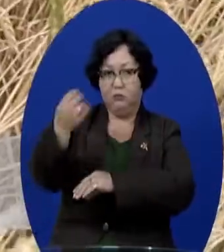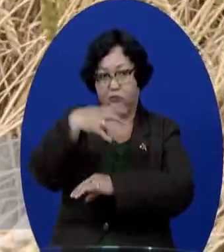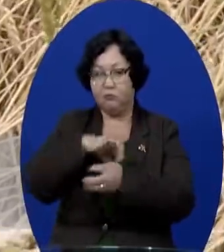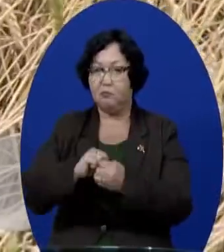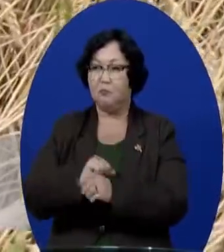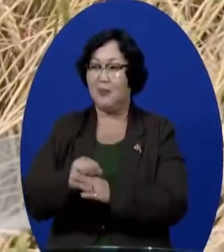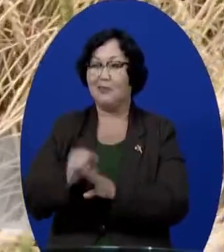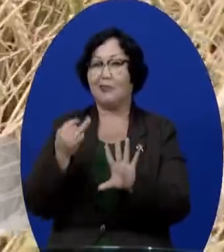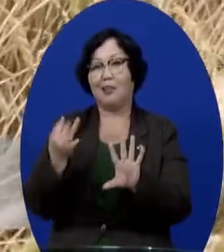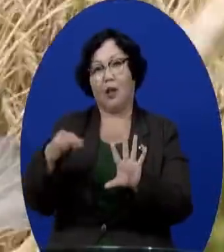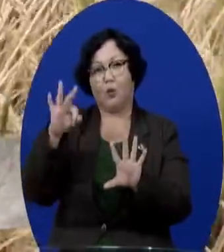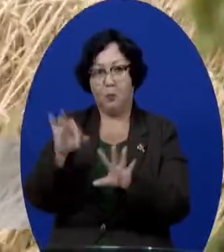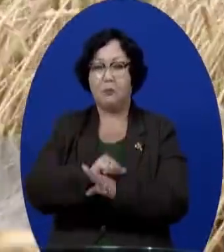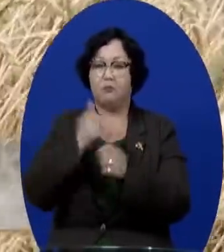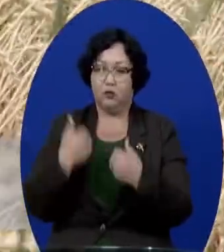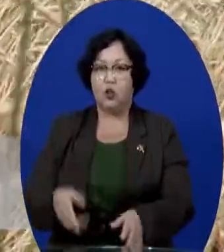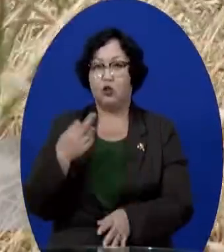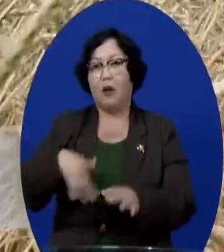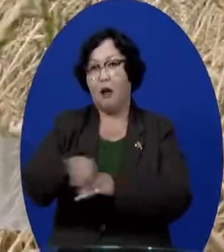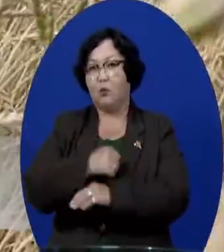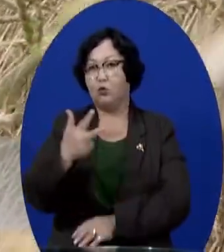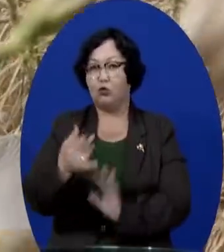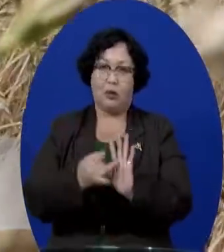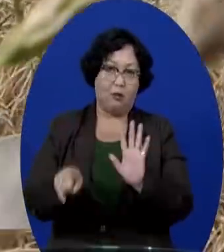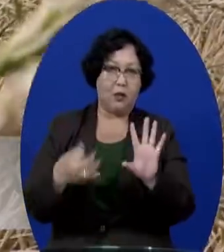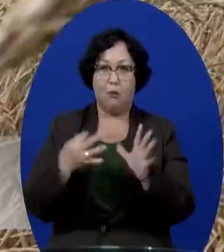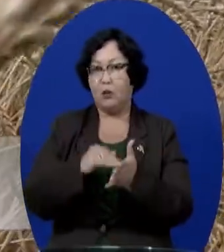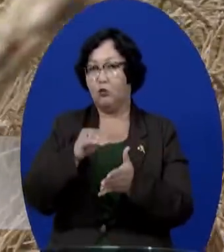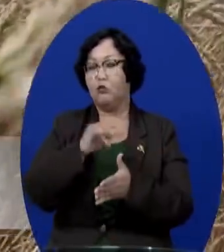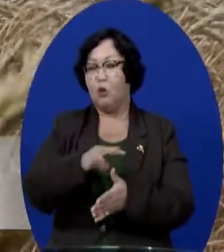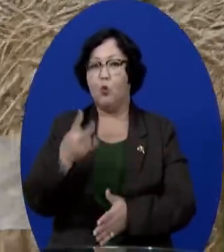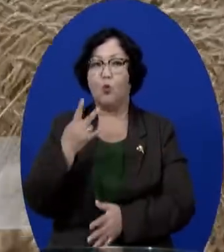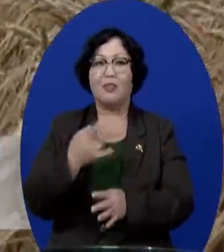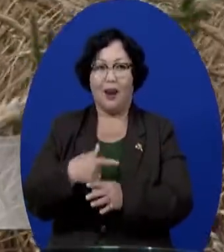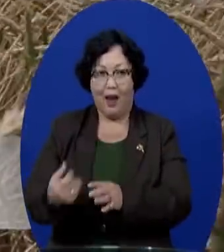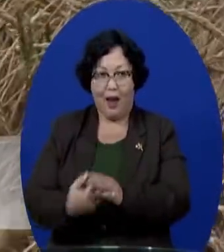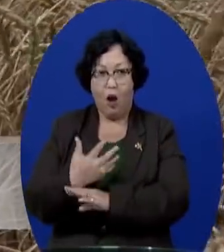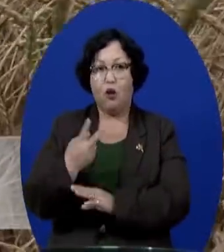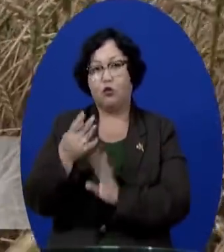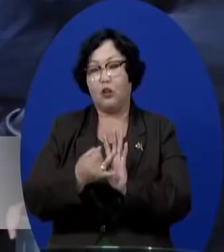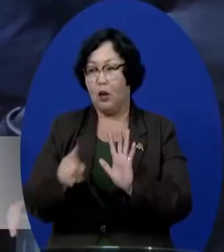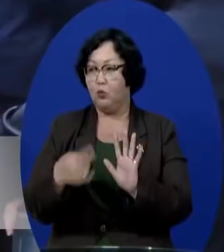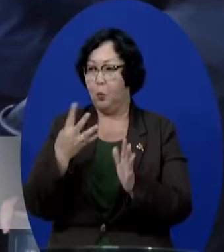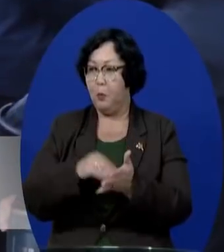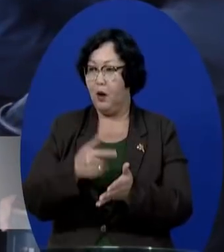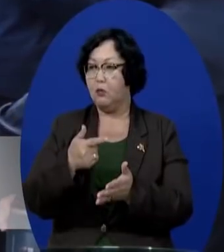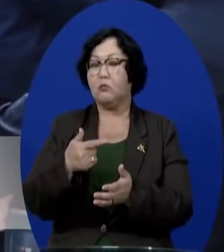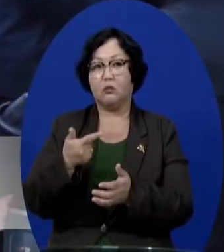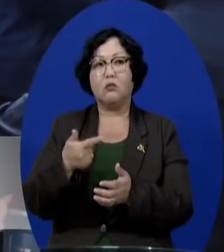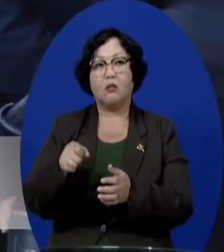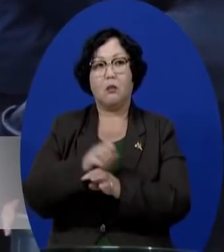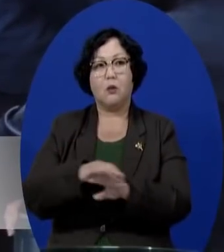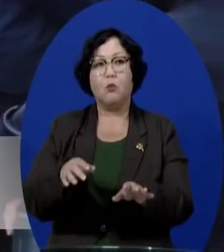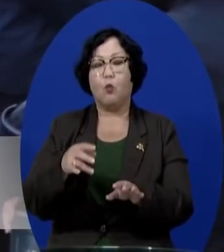Энэ жилд Оронт аймгийн хэмжээнд 37,800 гаад үр тариа 27,400 гаад улаан бодаа тариалсан. Урдчилсан